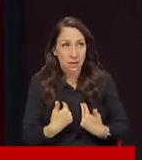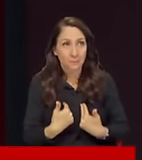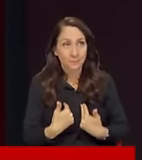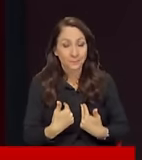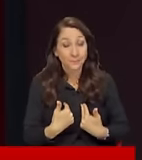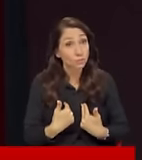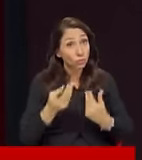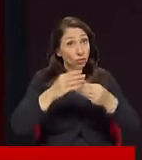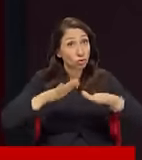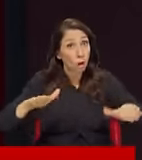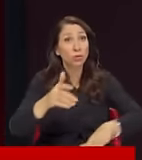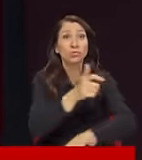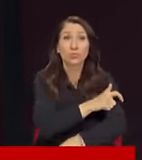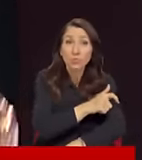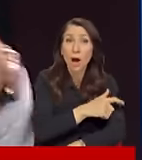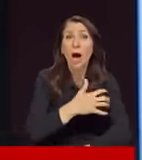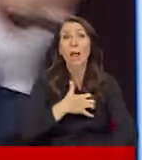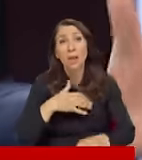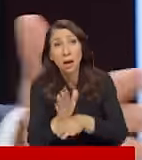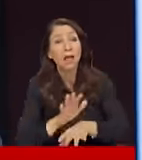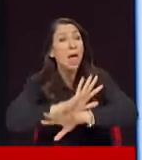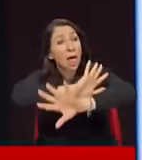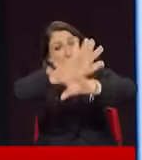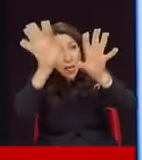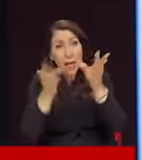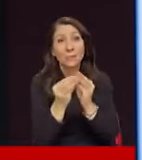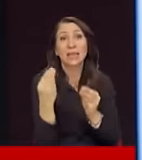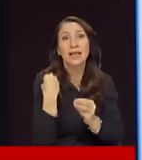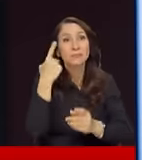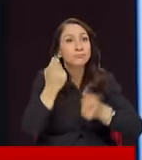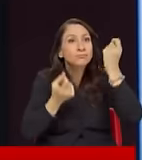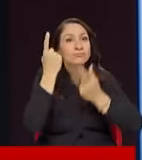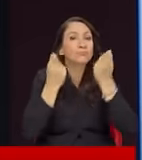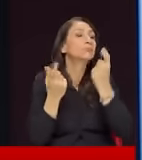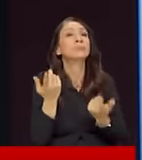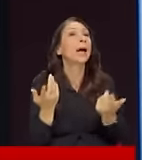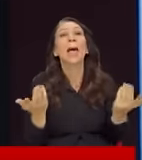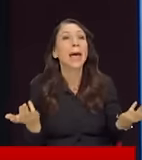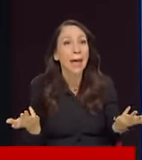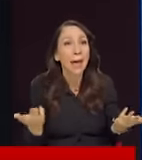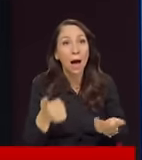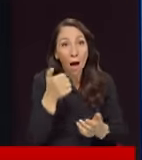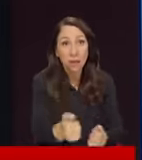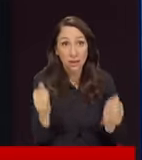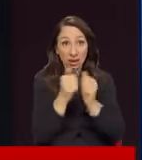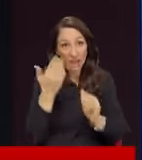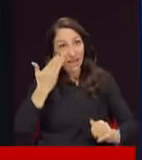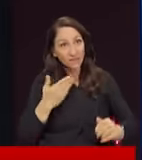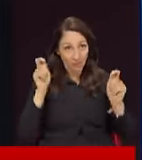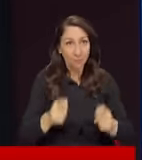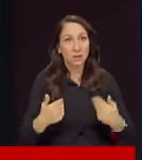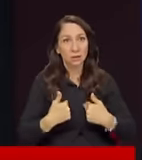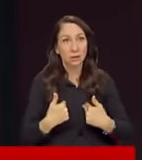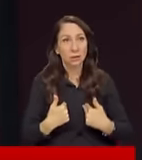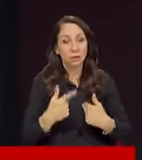Yani çocuklar, kreşler, anne kart hepsi yeni nesil işler. Peki 6 katına zevkten mi